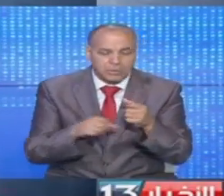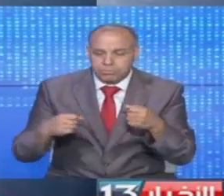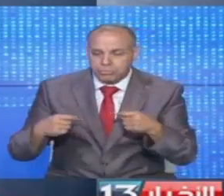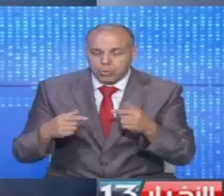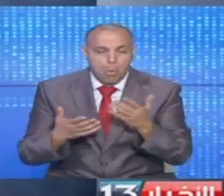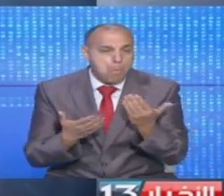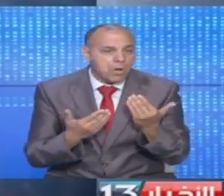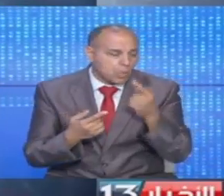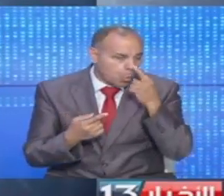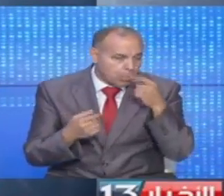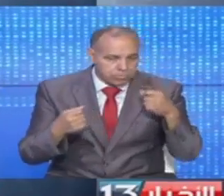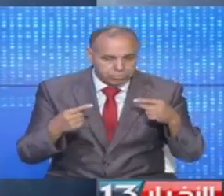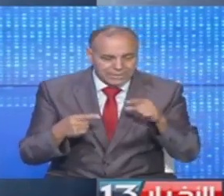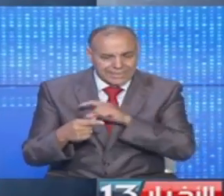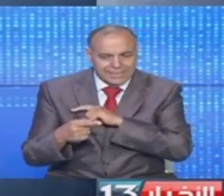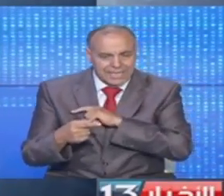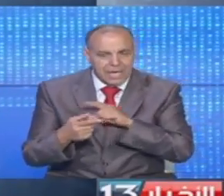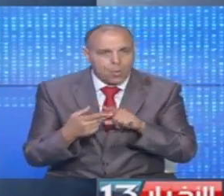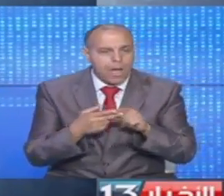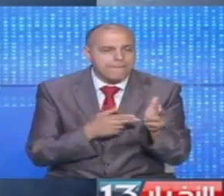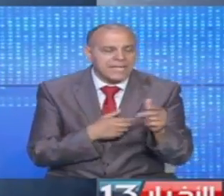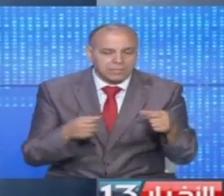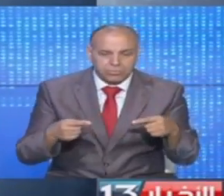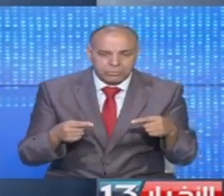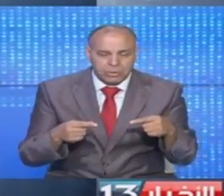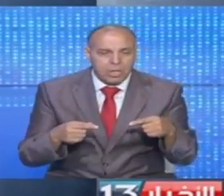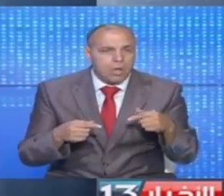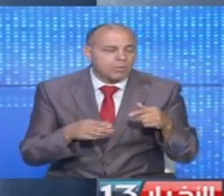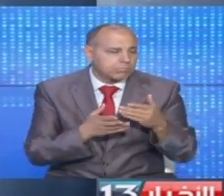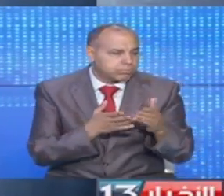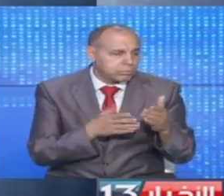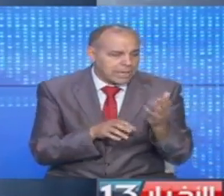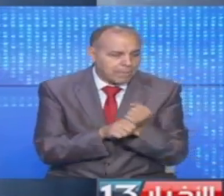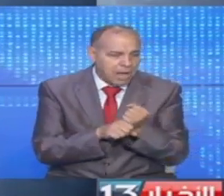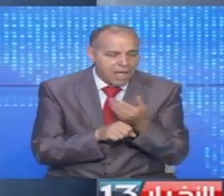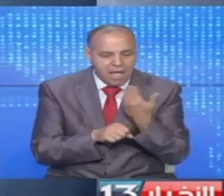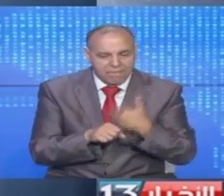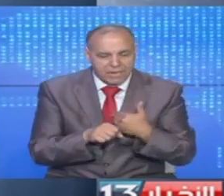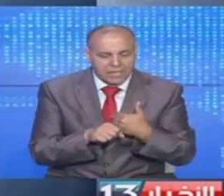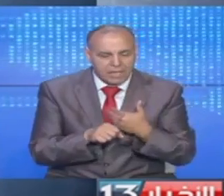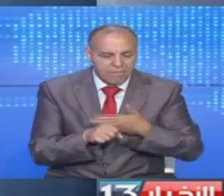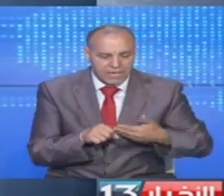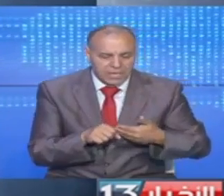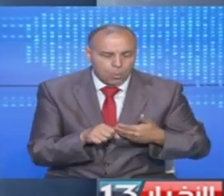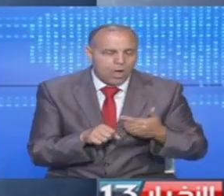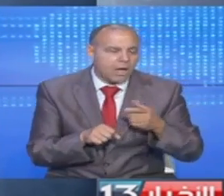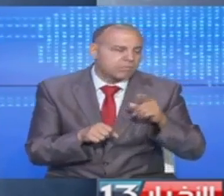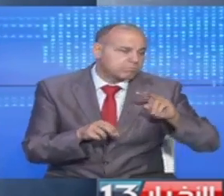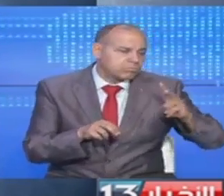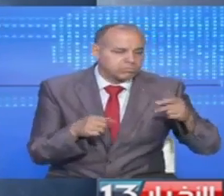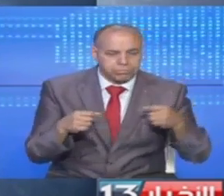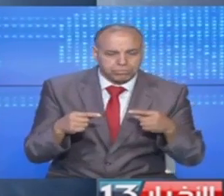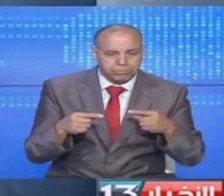فإن المنتصر في مباراة النجم الساحلي ومكارم المهدية سيواجه المتأهل في لقاء النادي الإفريقي وجندوبة الرياضية، أما الفائز في